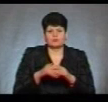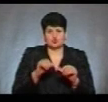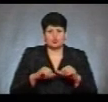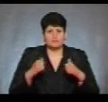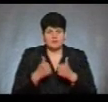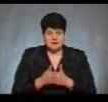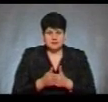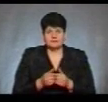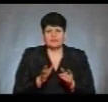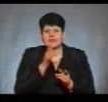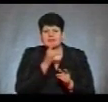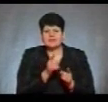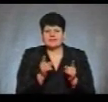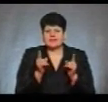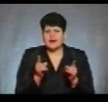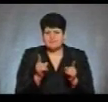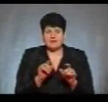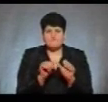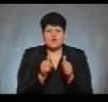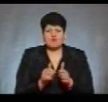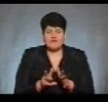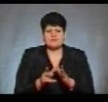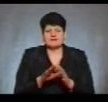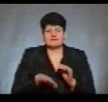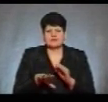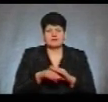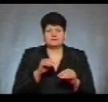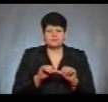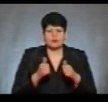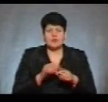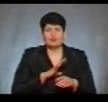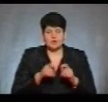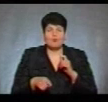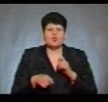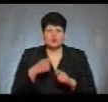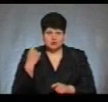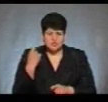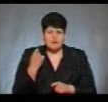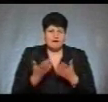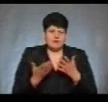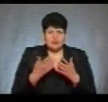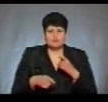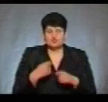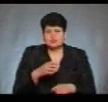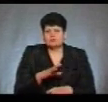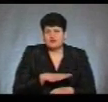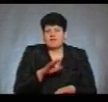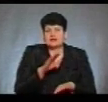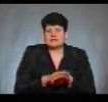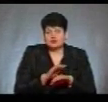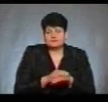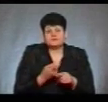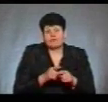Звичайно, що десь терміни щодо формування дільничних виборчих комісій були порушені, але вони були порушені фактично через